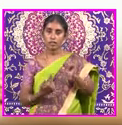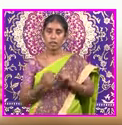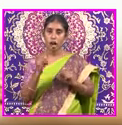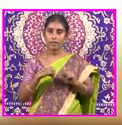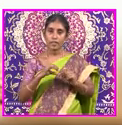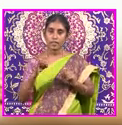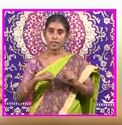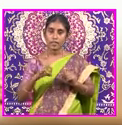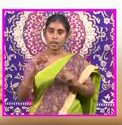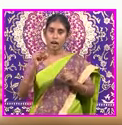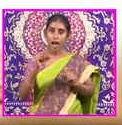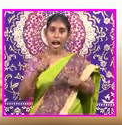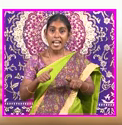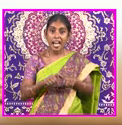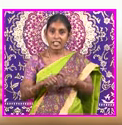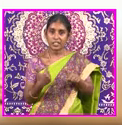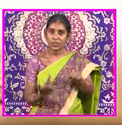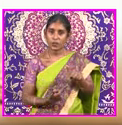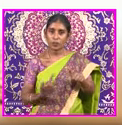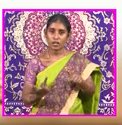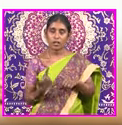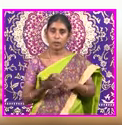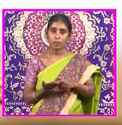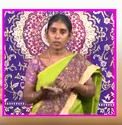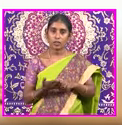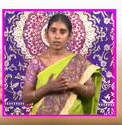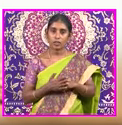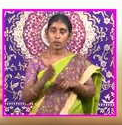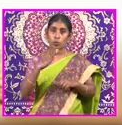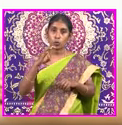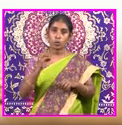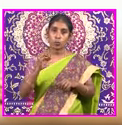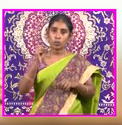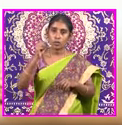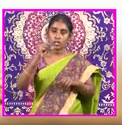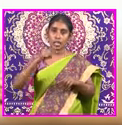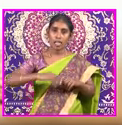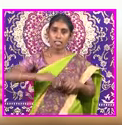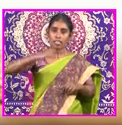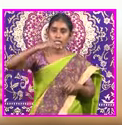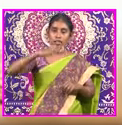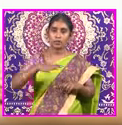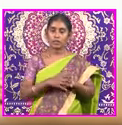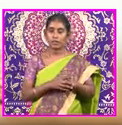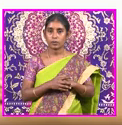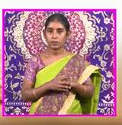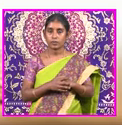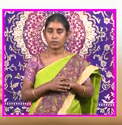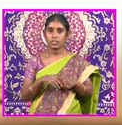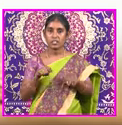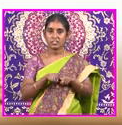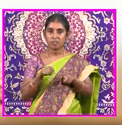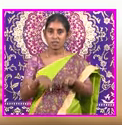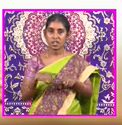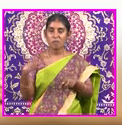வெப்பமானது மிகவும் குறைந்து காணப்படுகிறது, சில நேரங்களில் மங்கலாகவே இருக்கும். உதாரணத்திற்கு